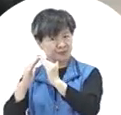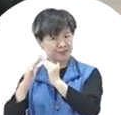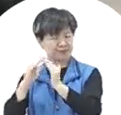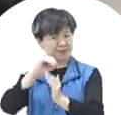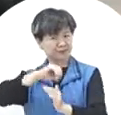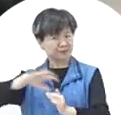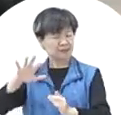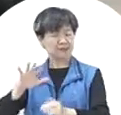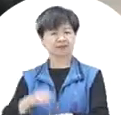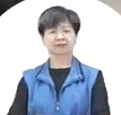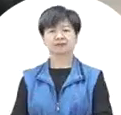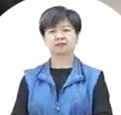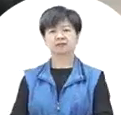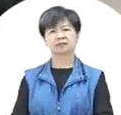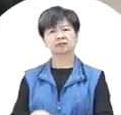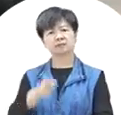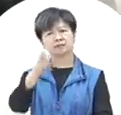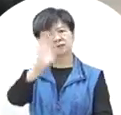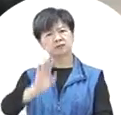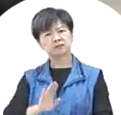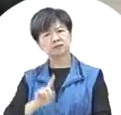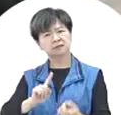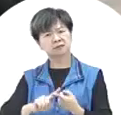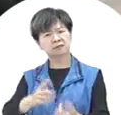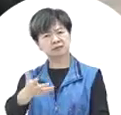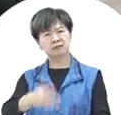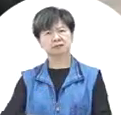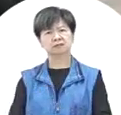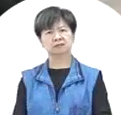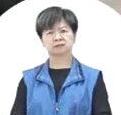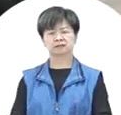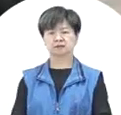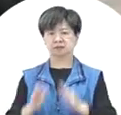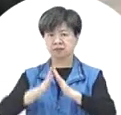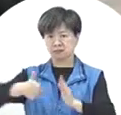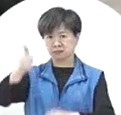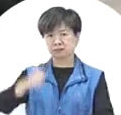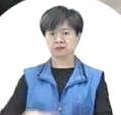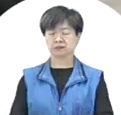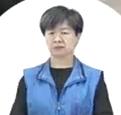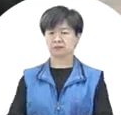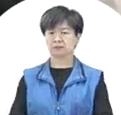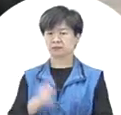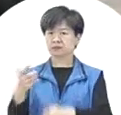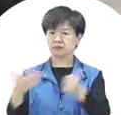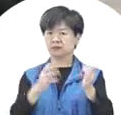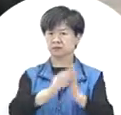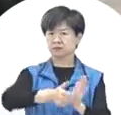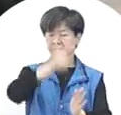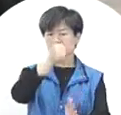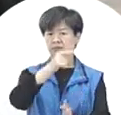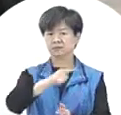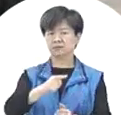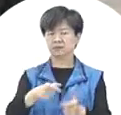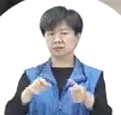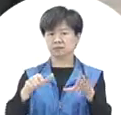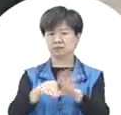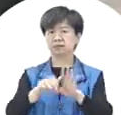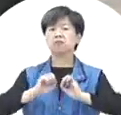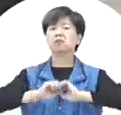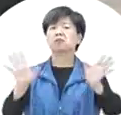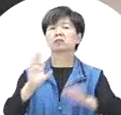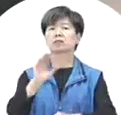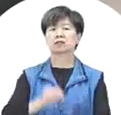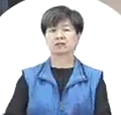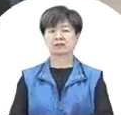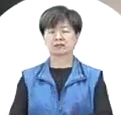育单位，这种态度是应该吗？我市长， 不是 你问局长，他有没有发过这样的公文？ 请先请说